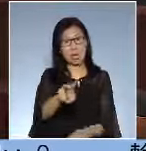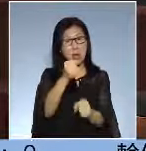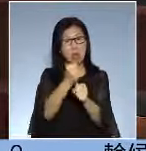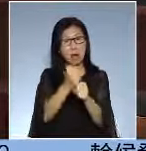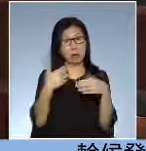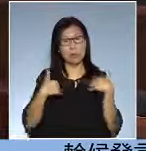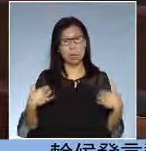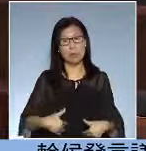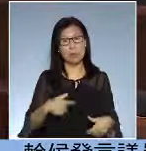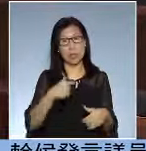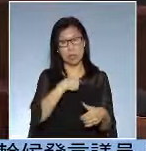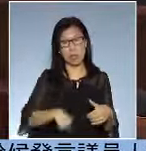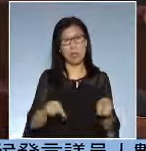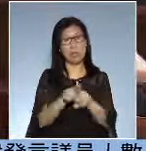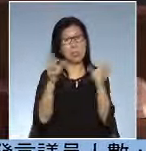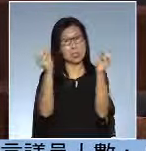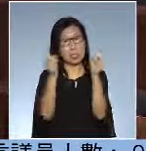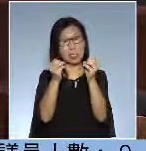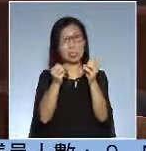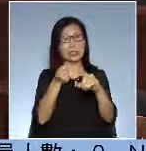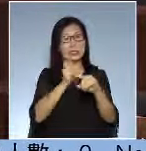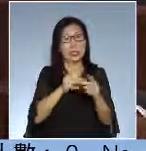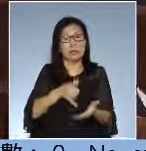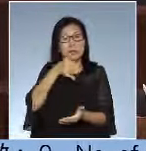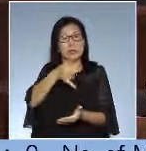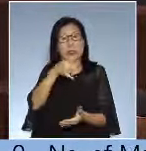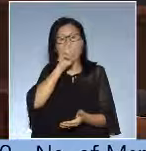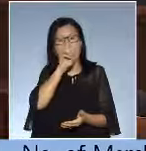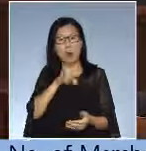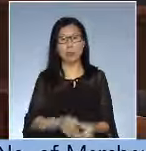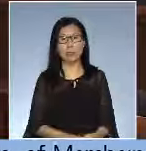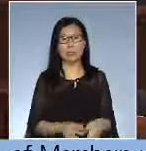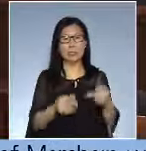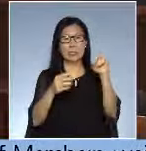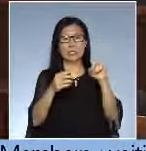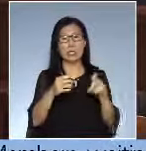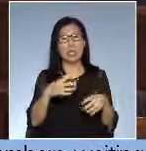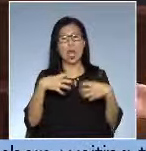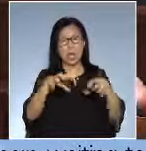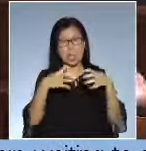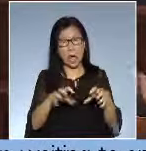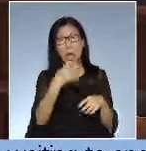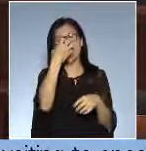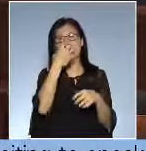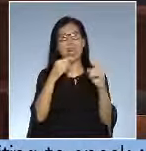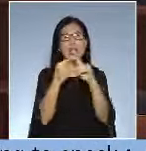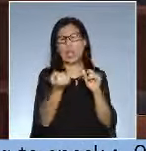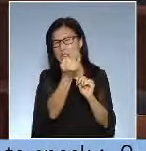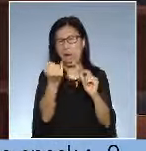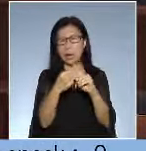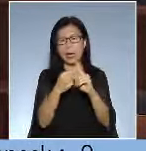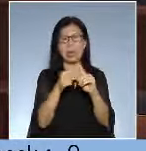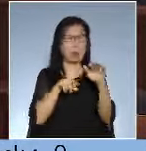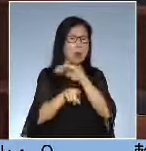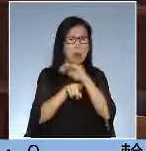商有量，有傾有講，一開口就要用狗啊、豬啊、人渣啊等等嚟去侮辱其他人